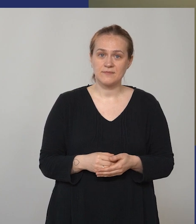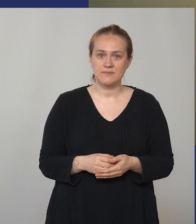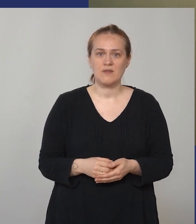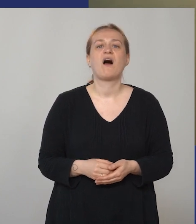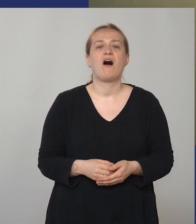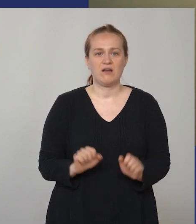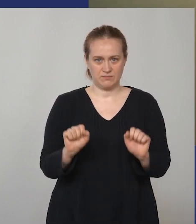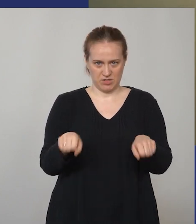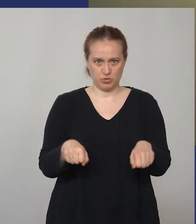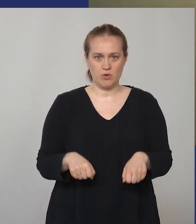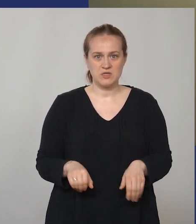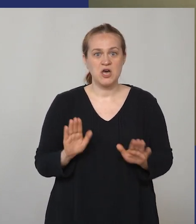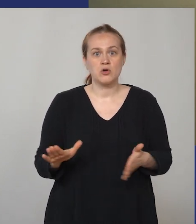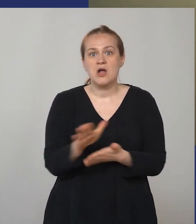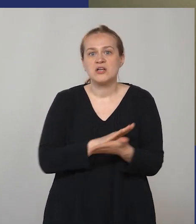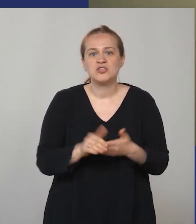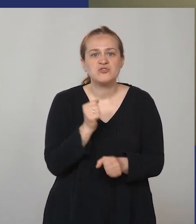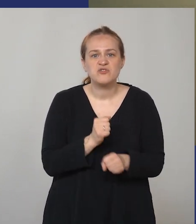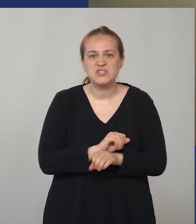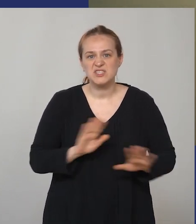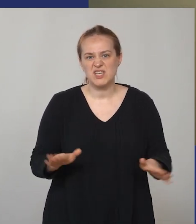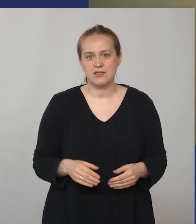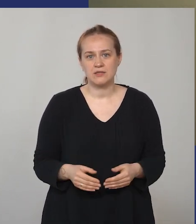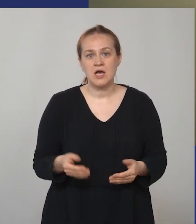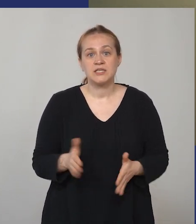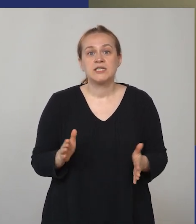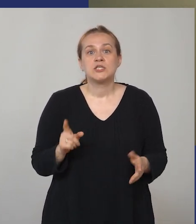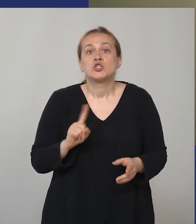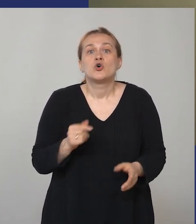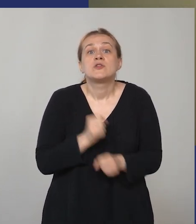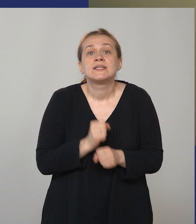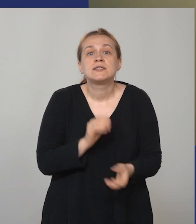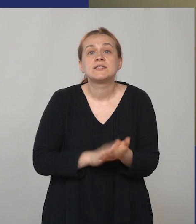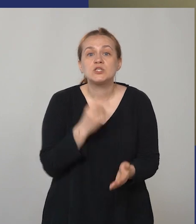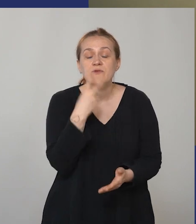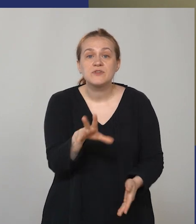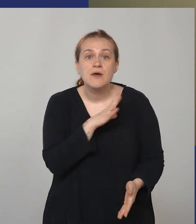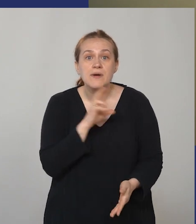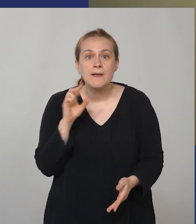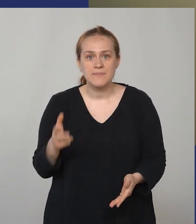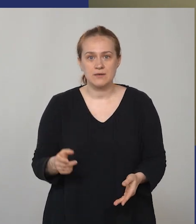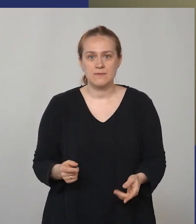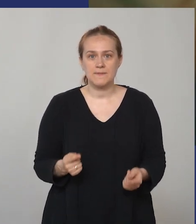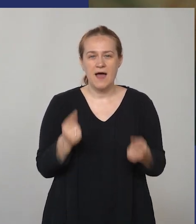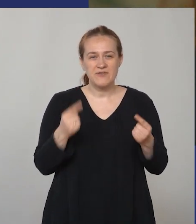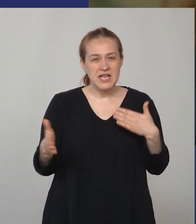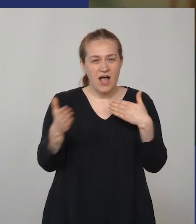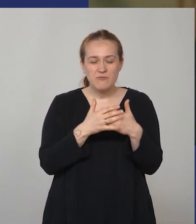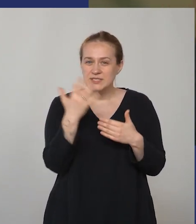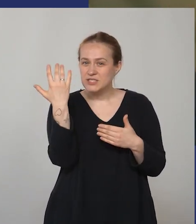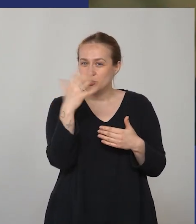Ага, способен. Только вот ничего не делает. Если бы хоть что-то делал, сразу видно было бы. Великое вблизи